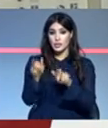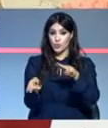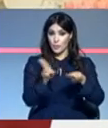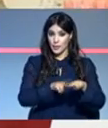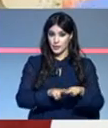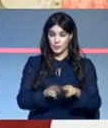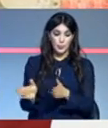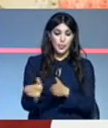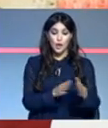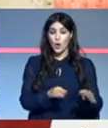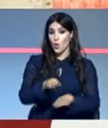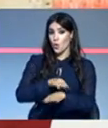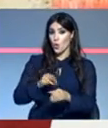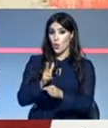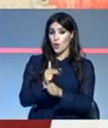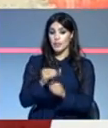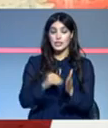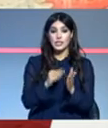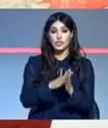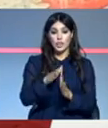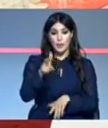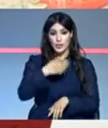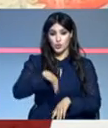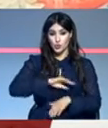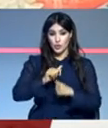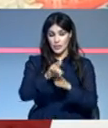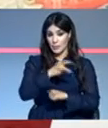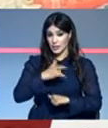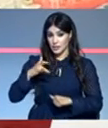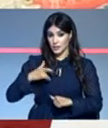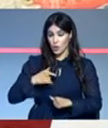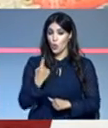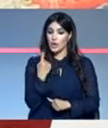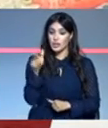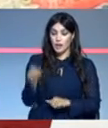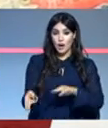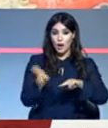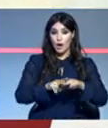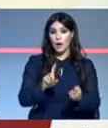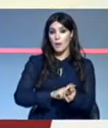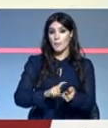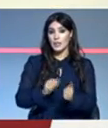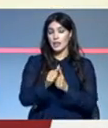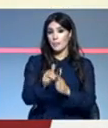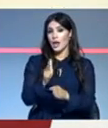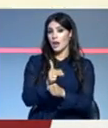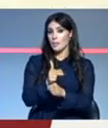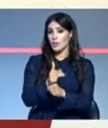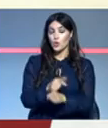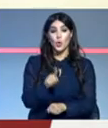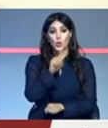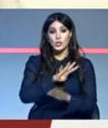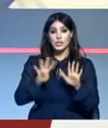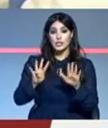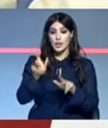وفي المدينه الفرق الطبيه المكلفه بمتابعه فيروس كون وفاه مصاب نصير معتمديه الشاب وتسعه عشره